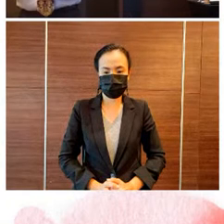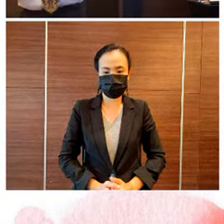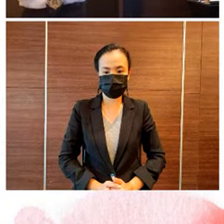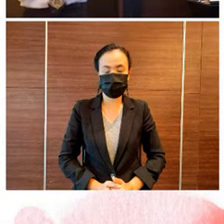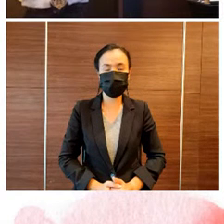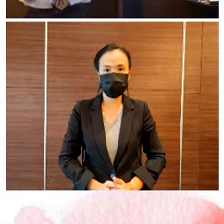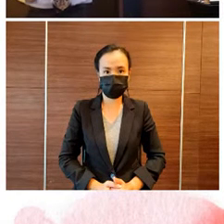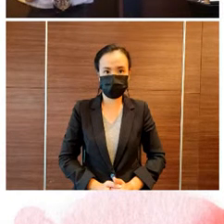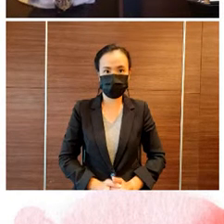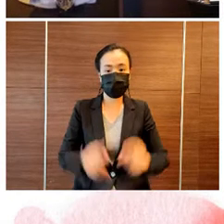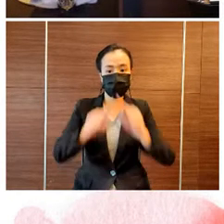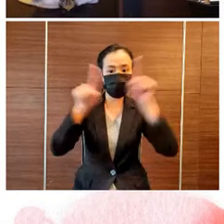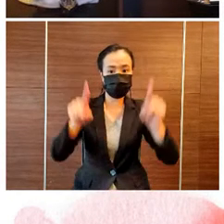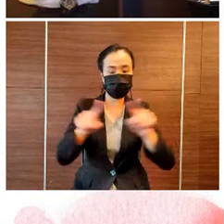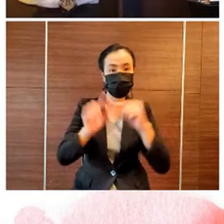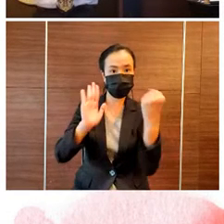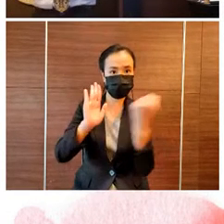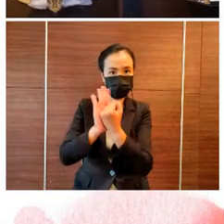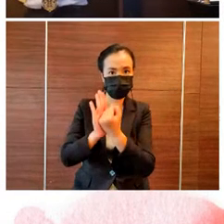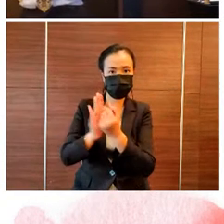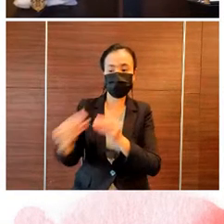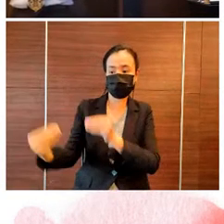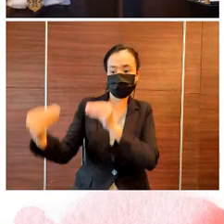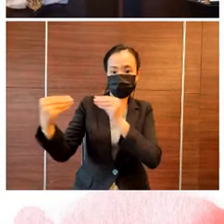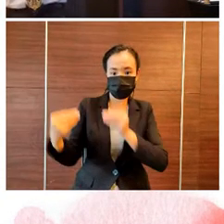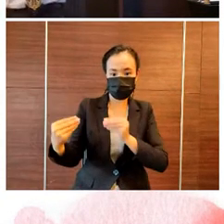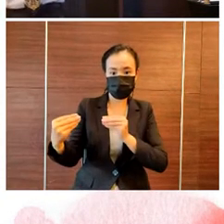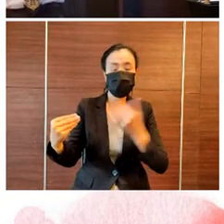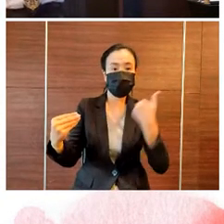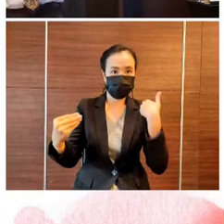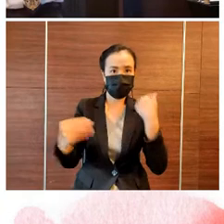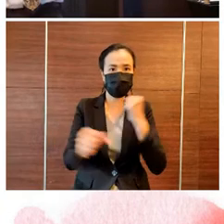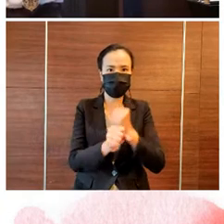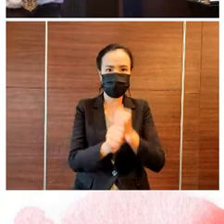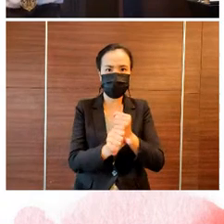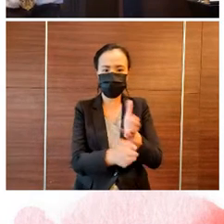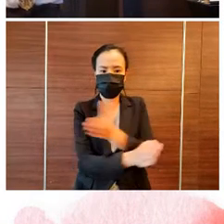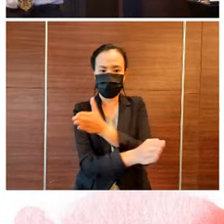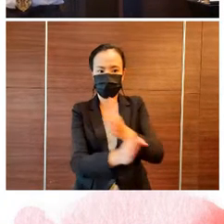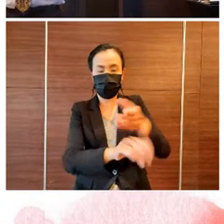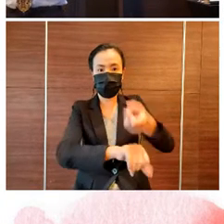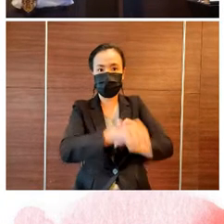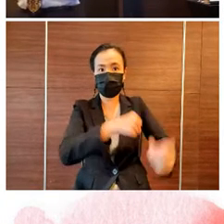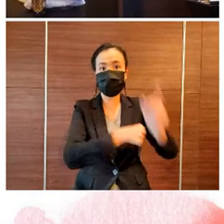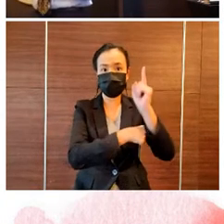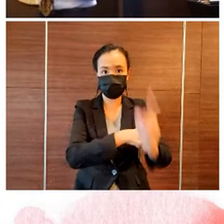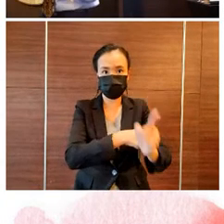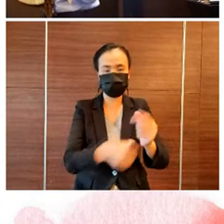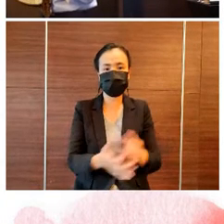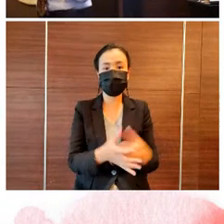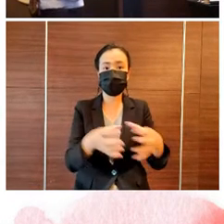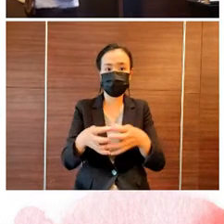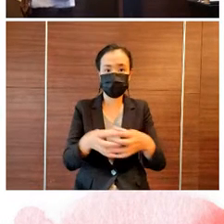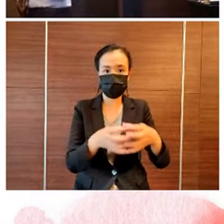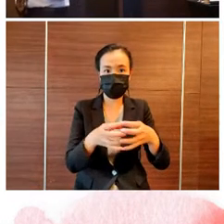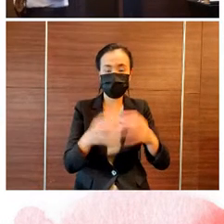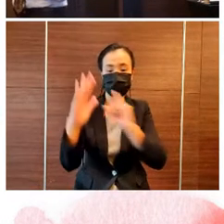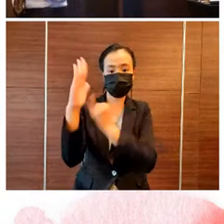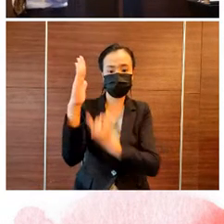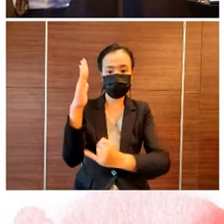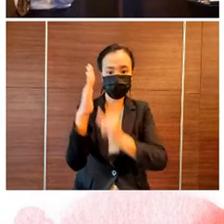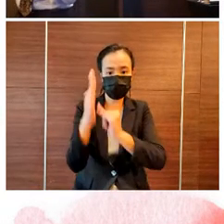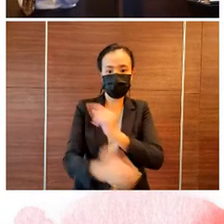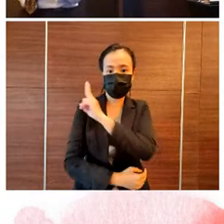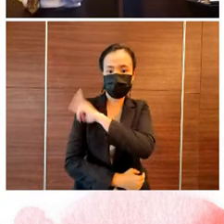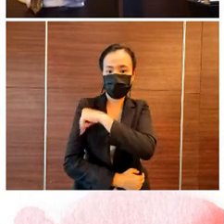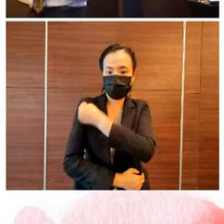ได้รับประกาศเสียบัตรนะครับนะก่อนที่จะไปปฏิบัติงานจริงนะครับนะ ทีนี้คนเหล่านี้ก็อยู่ตามจังหวัดต่างๆนะครับนะโรงพ